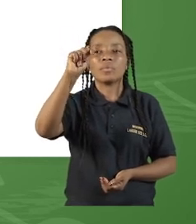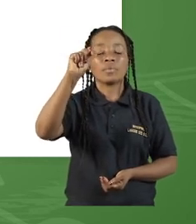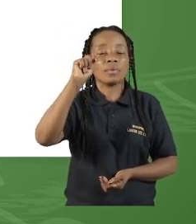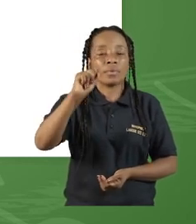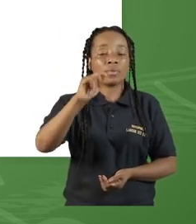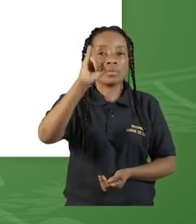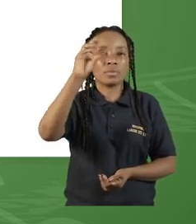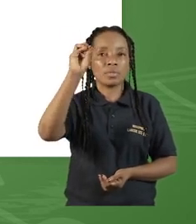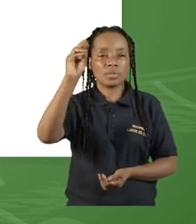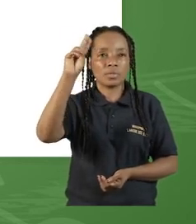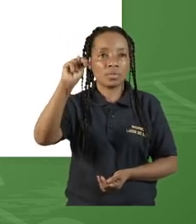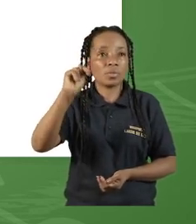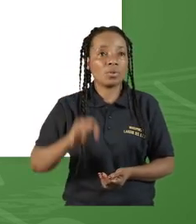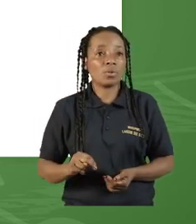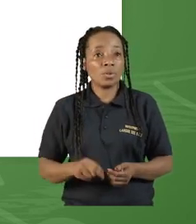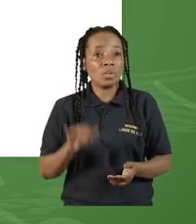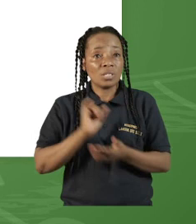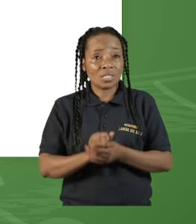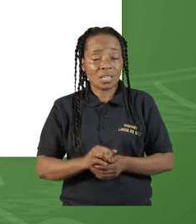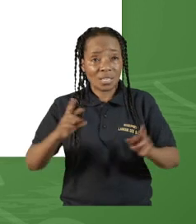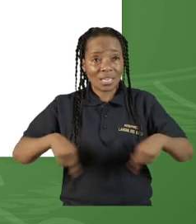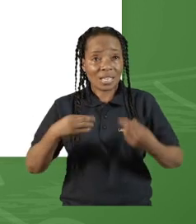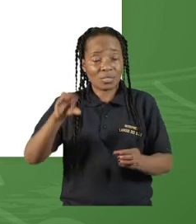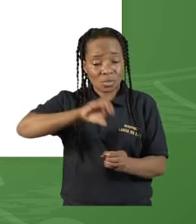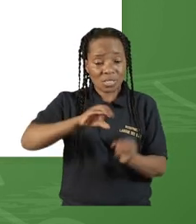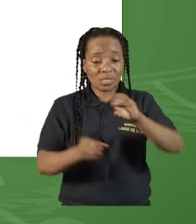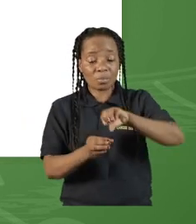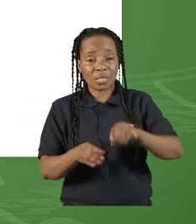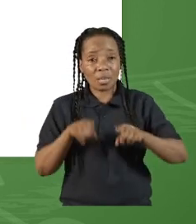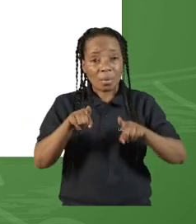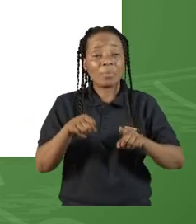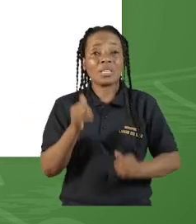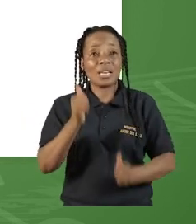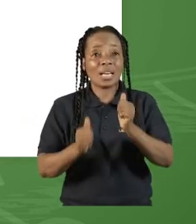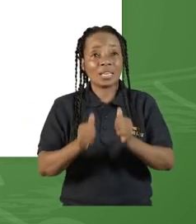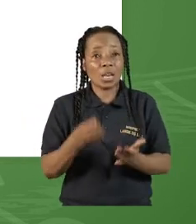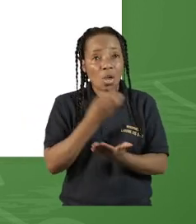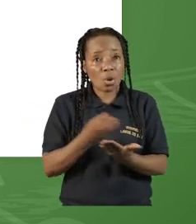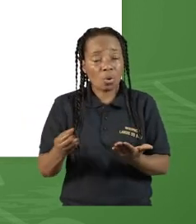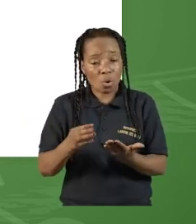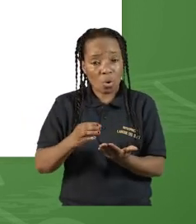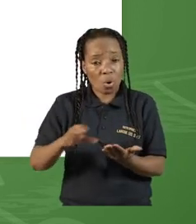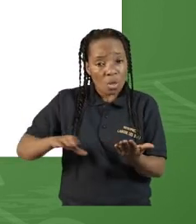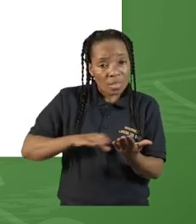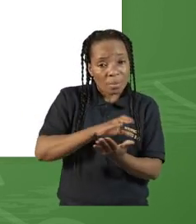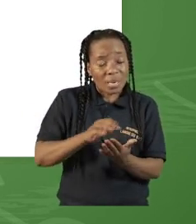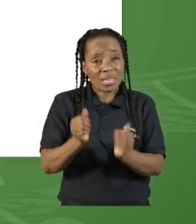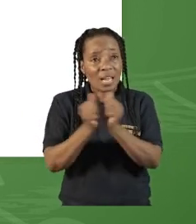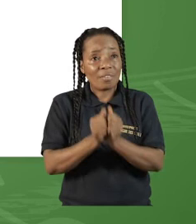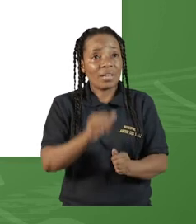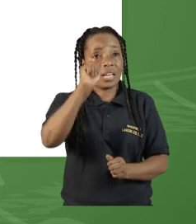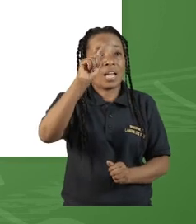réaction chimique au cours de laquelle un corps se combine avec des atomes d'oxygène.